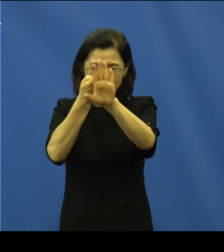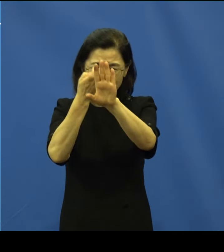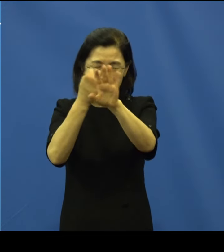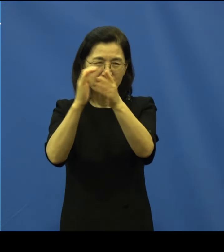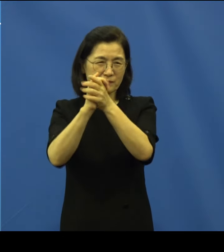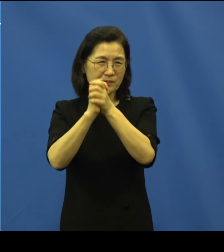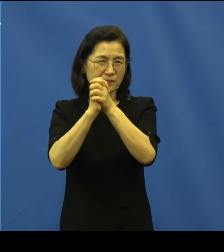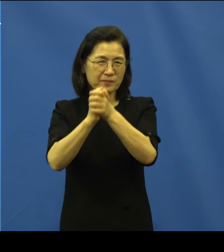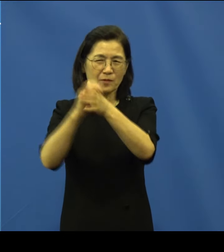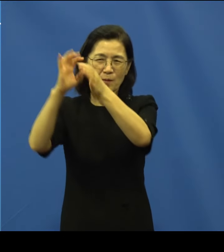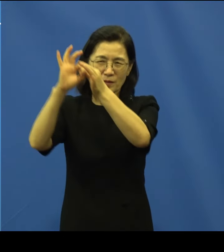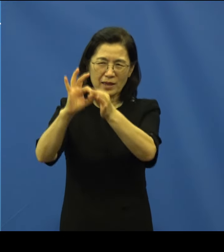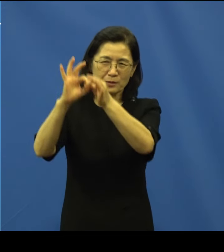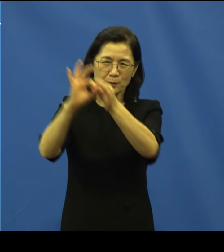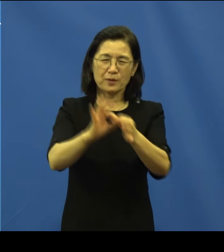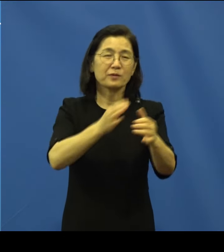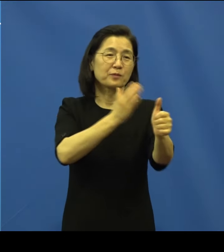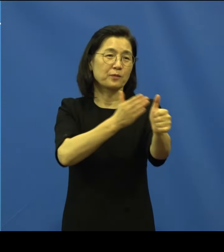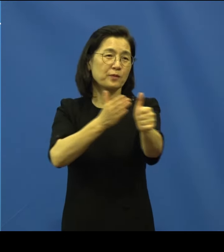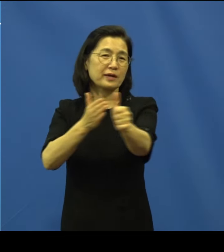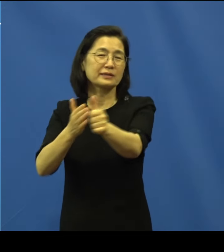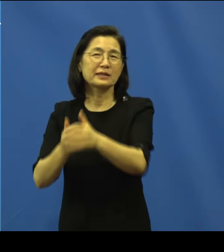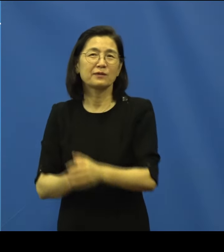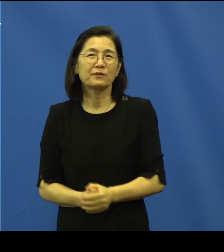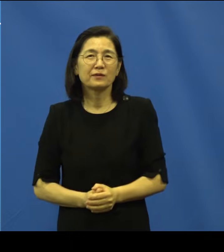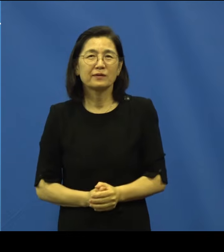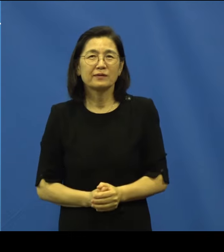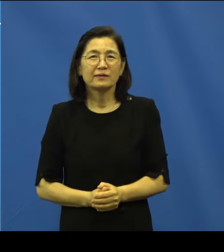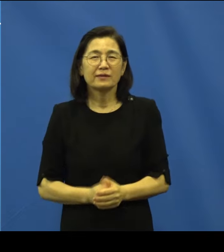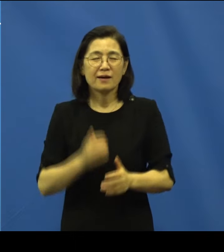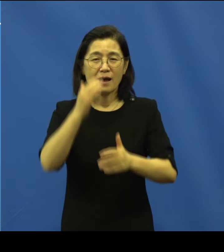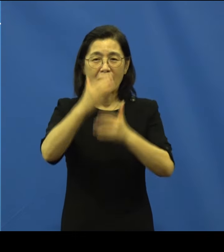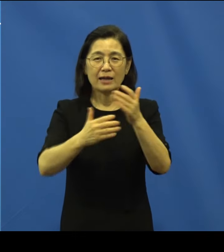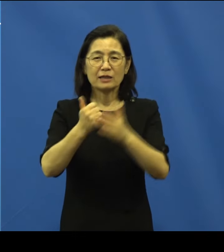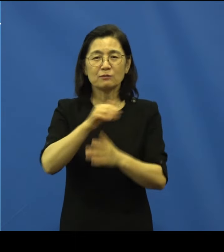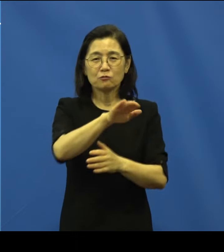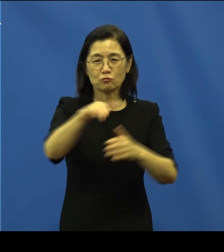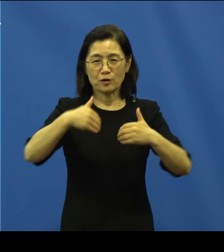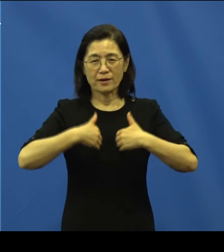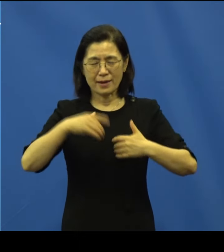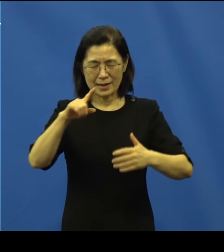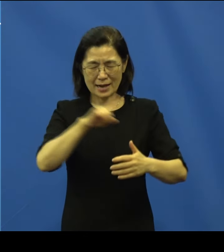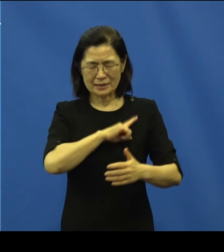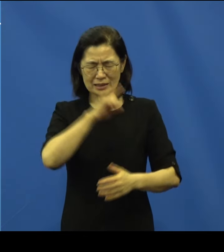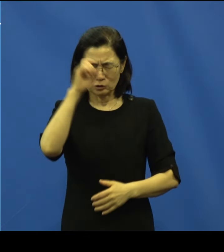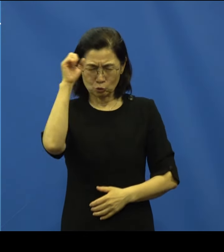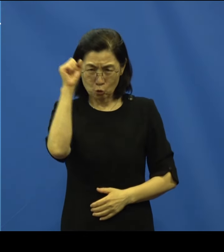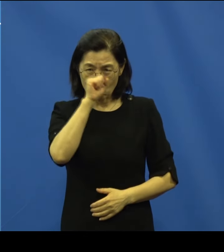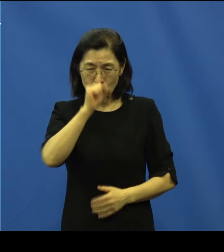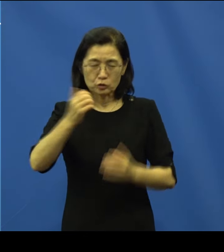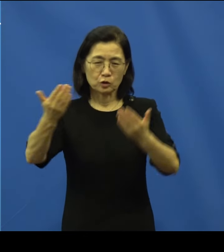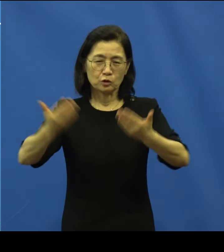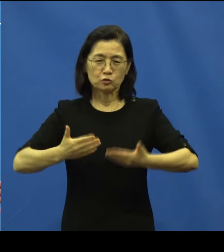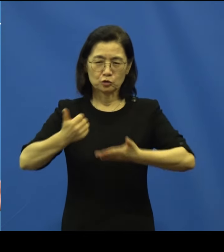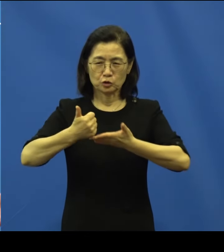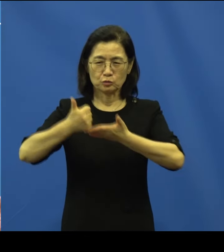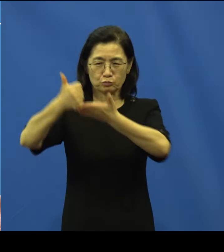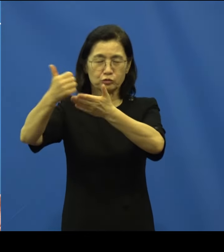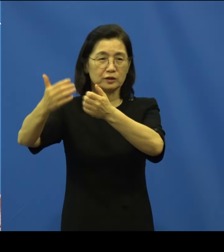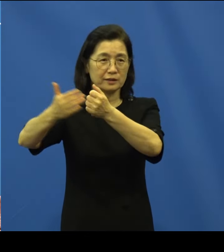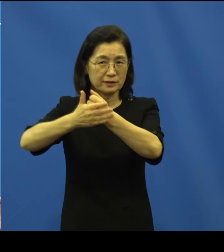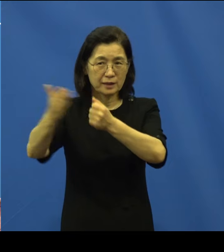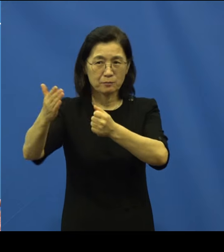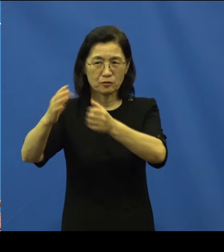열릴 것입니다. 하나님 우리에게 가장 좋은 것을 주시는 분입니다. 성령의 충만도 구하세요. 여러분, 그러면